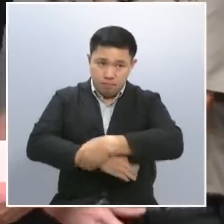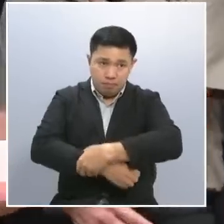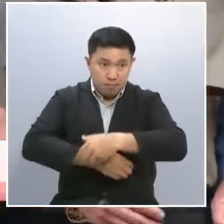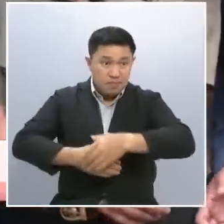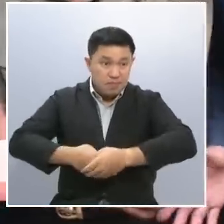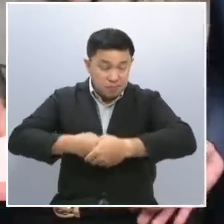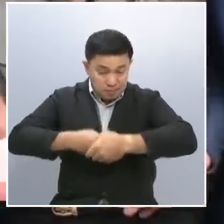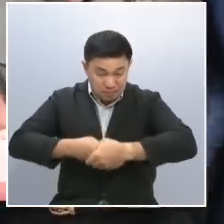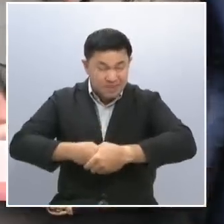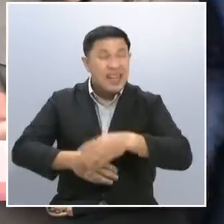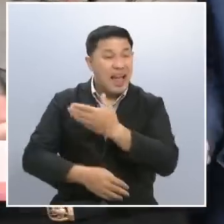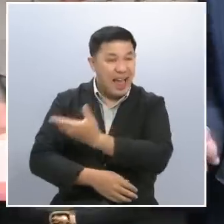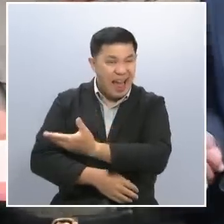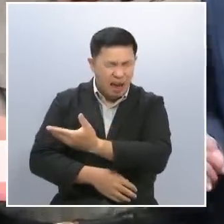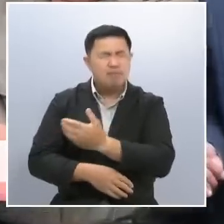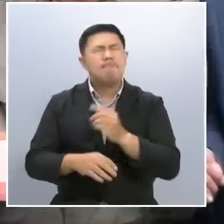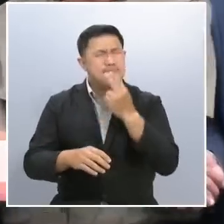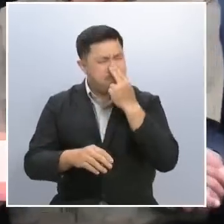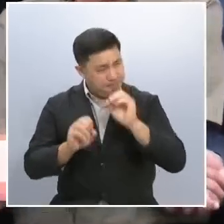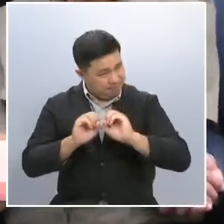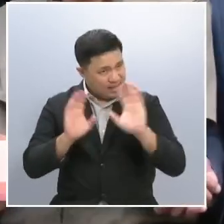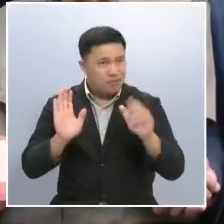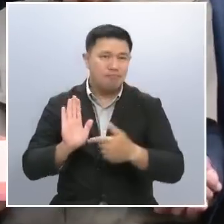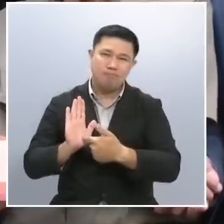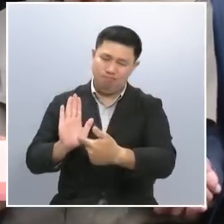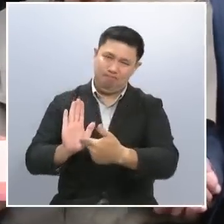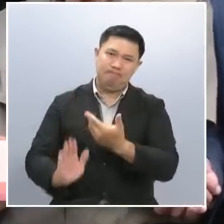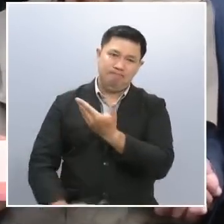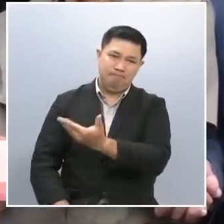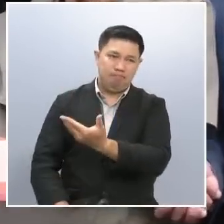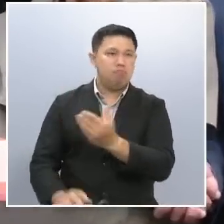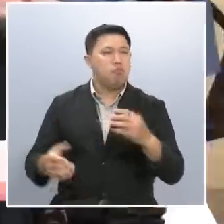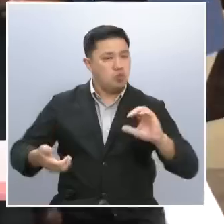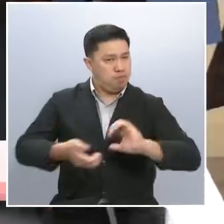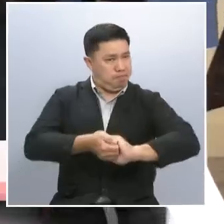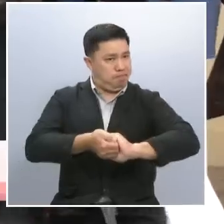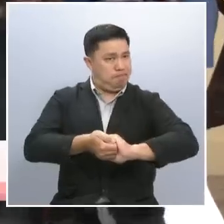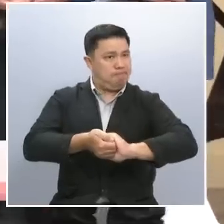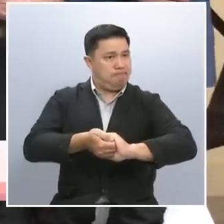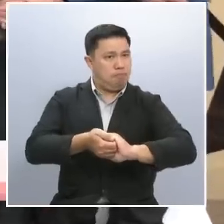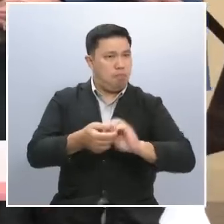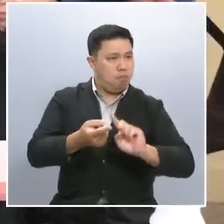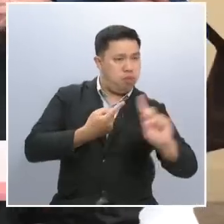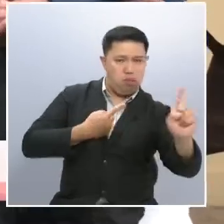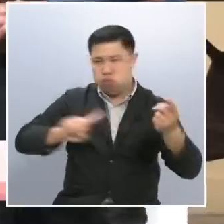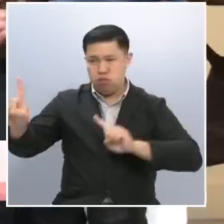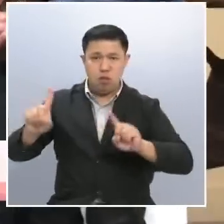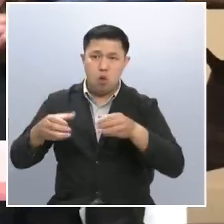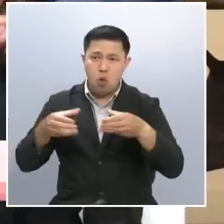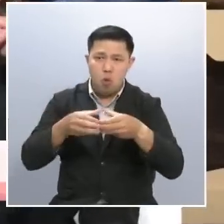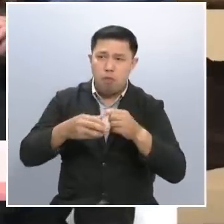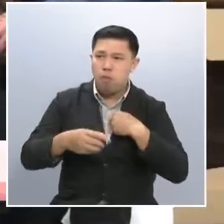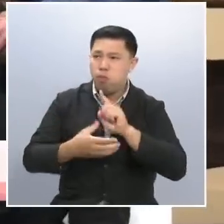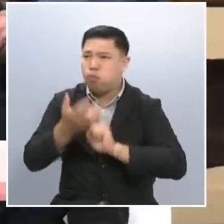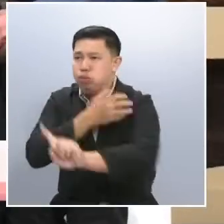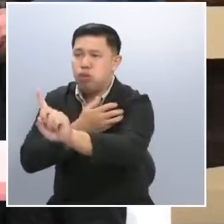รัฐบาลนะครับก็เป็นการสื่อสารเชิงสัญลักษณ์ว่าจะไม่มีการแตกแถวไปจับมือเปลี่ยนคู่กับพรรคอื่นแน่นอนนะฮะก็